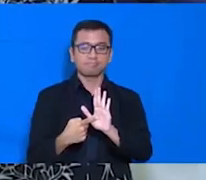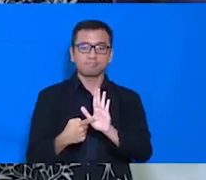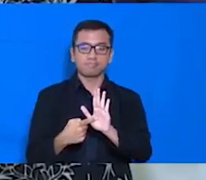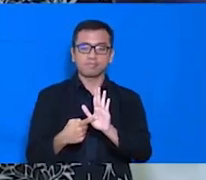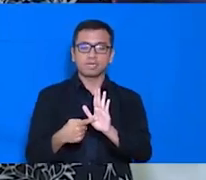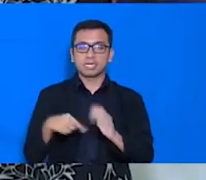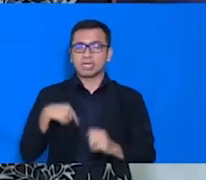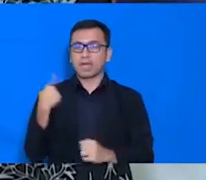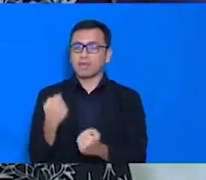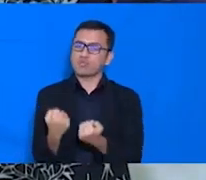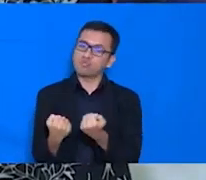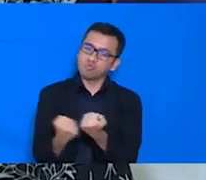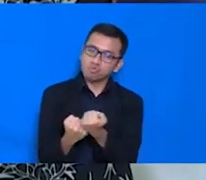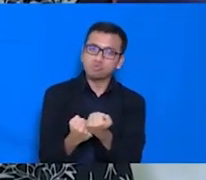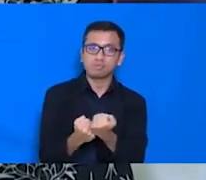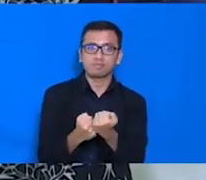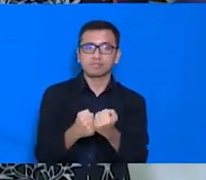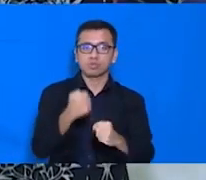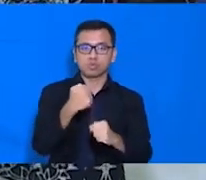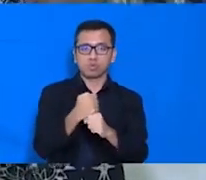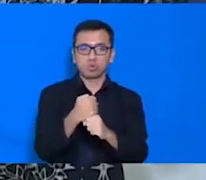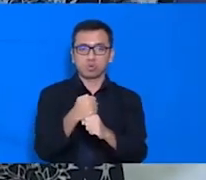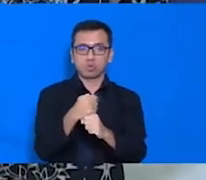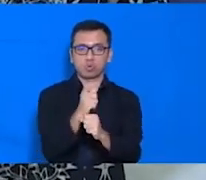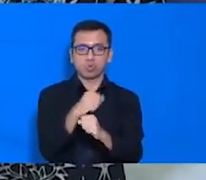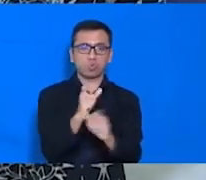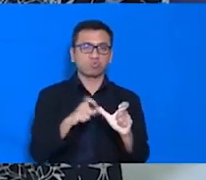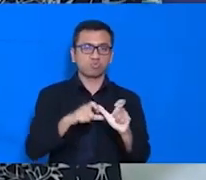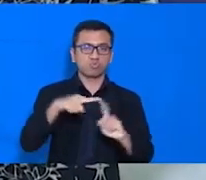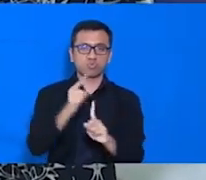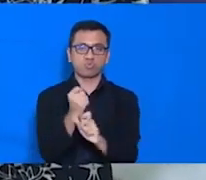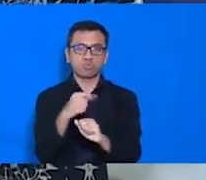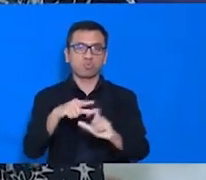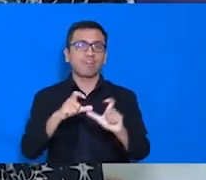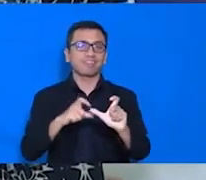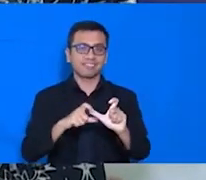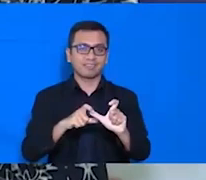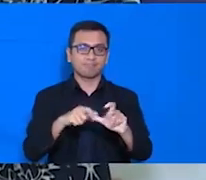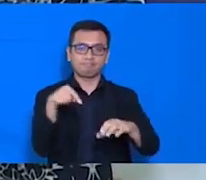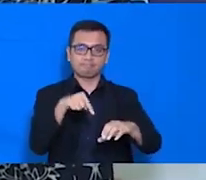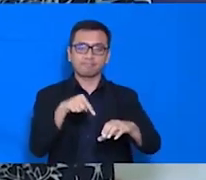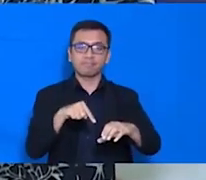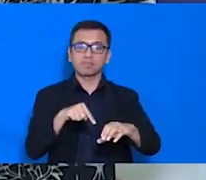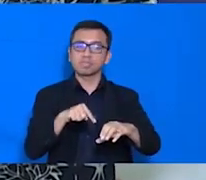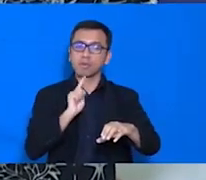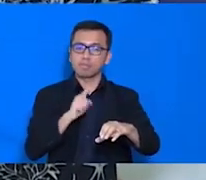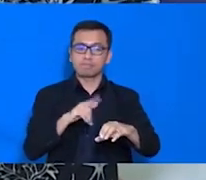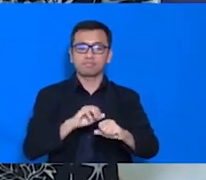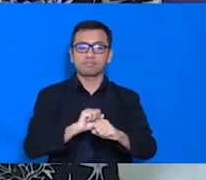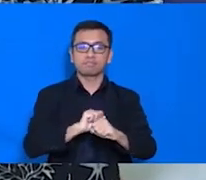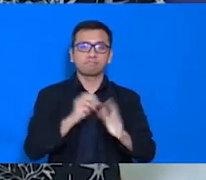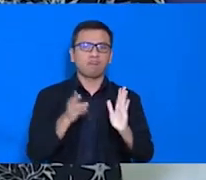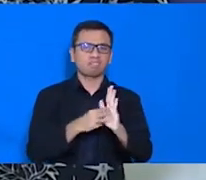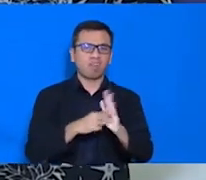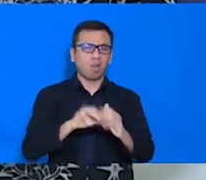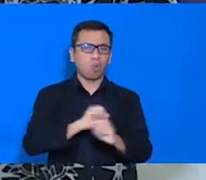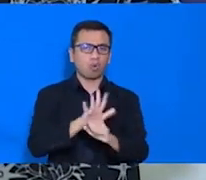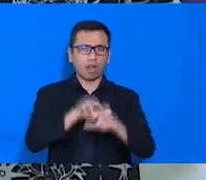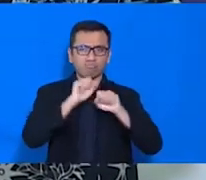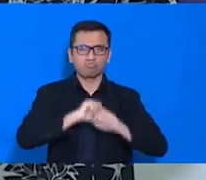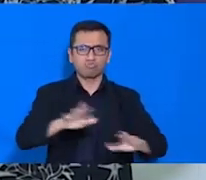tugas yang diberikan tugas oleh negara untuk menghadapi pandemi ini. Dan saya yakin dan